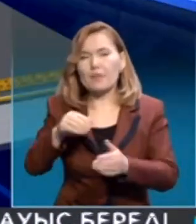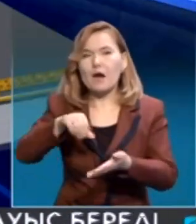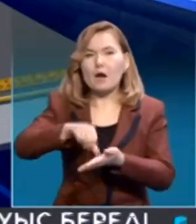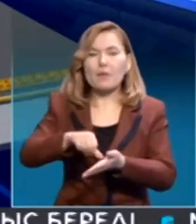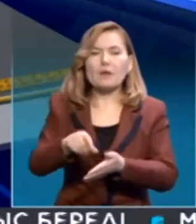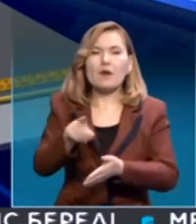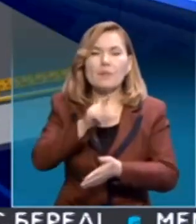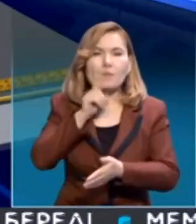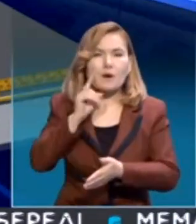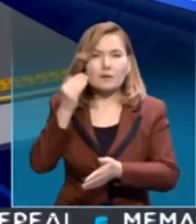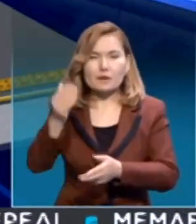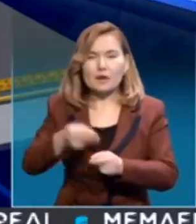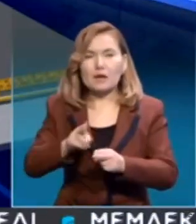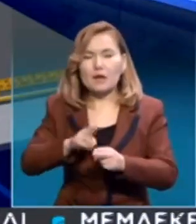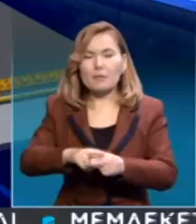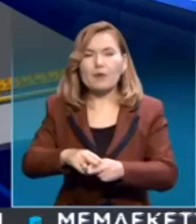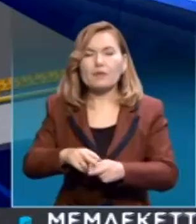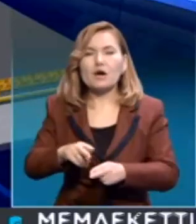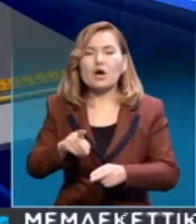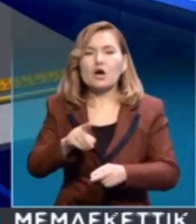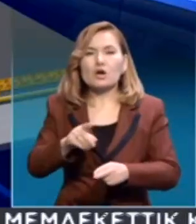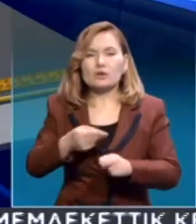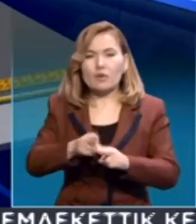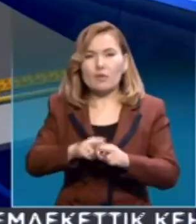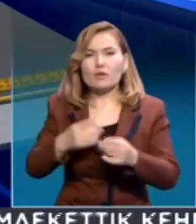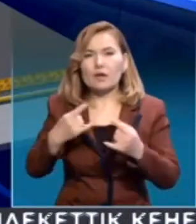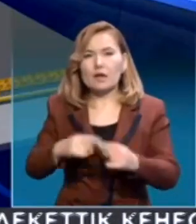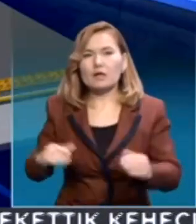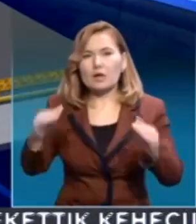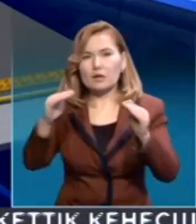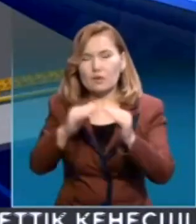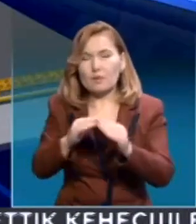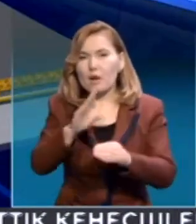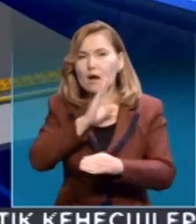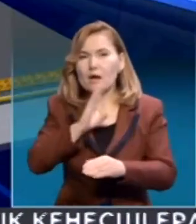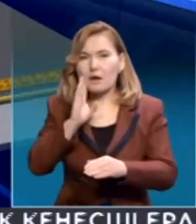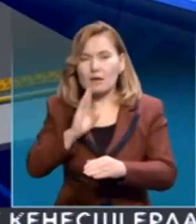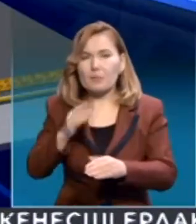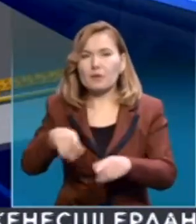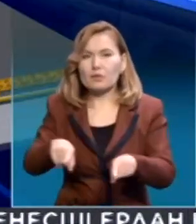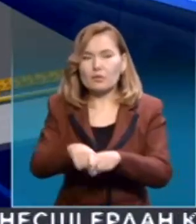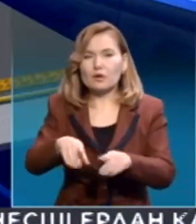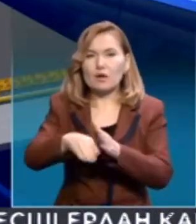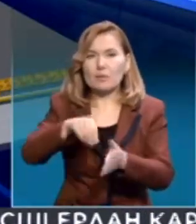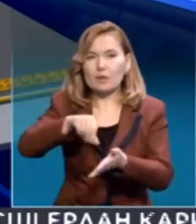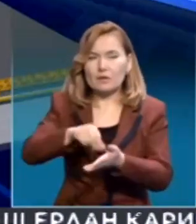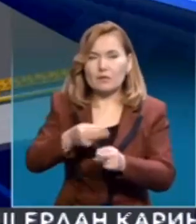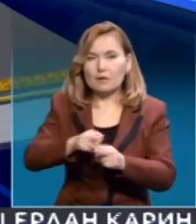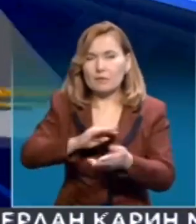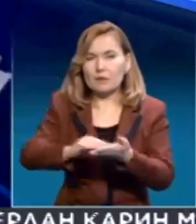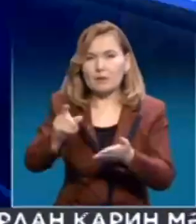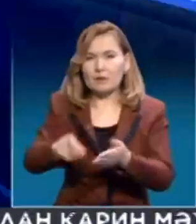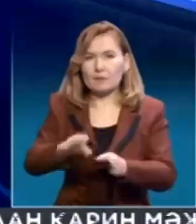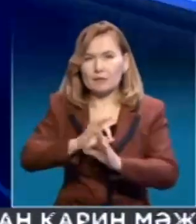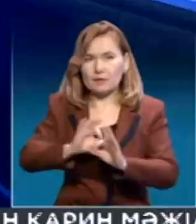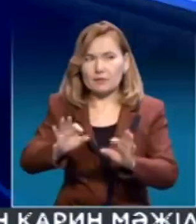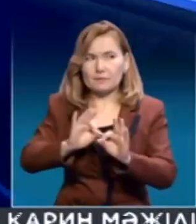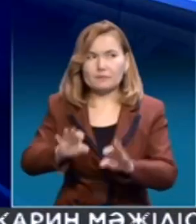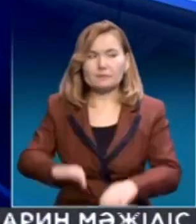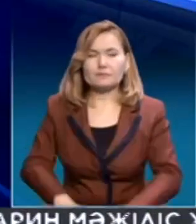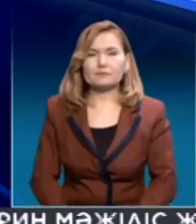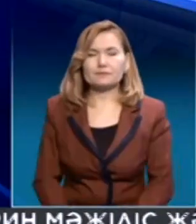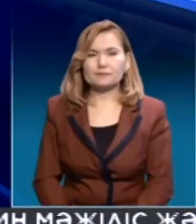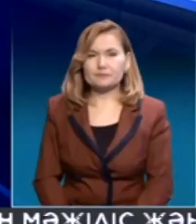мен перзентханадағы жас аналар осылай деді. Алматыдағы тілшіміз сайлау учаскелерін аралап келді. Толығырақ келесі